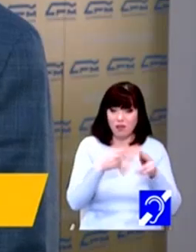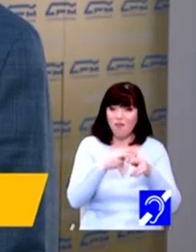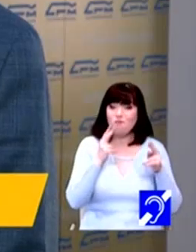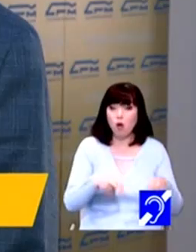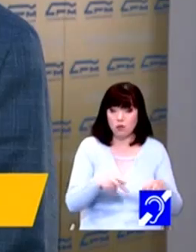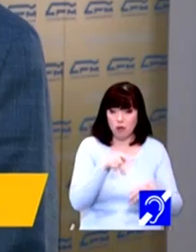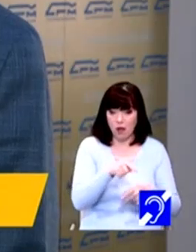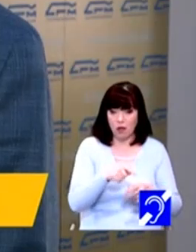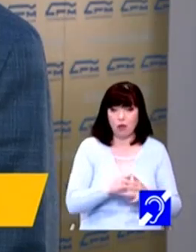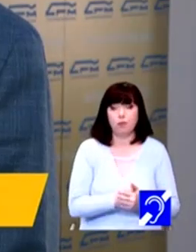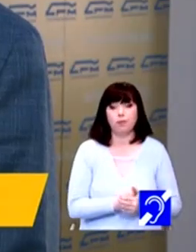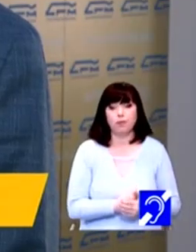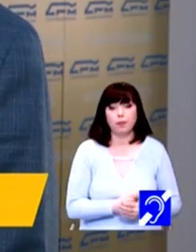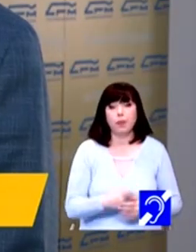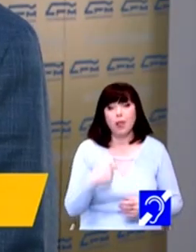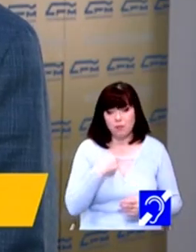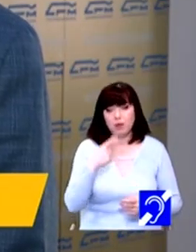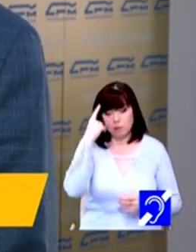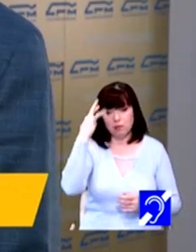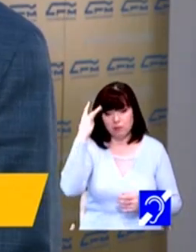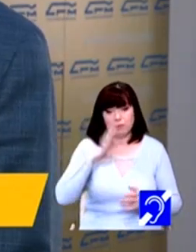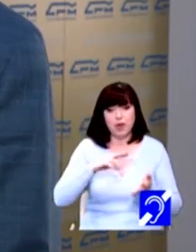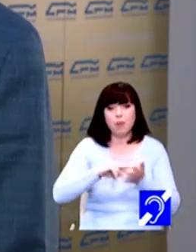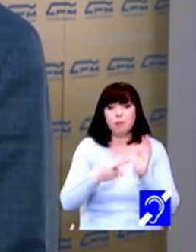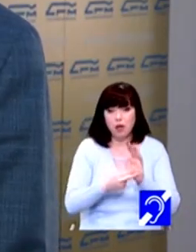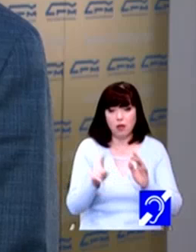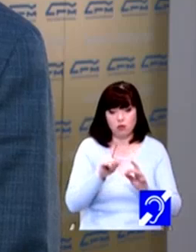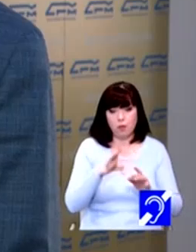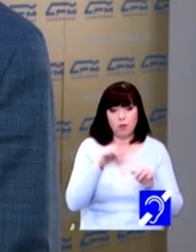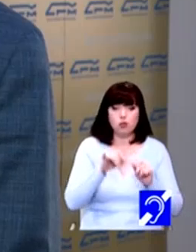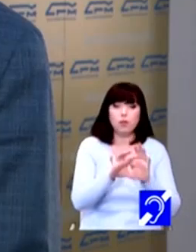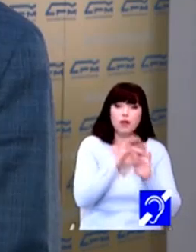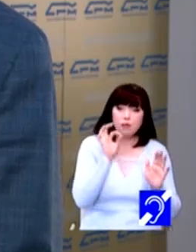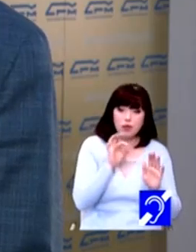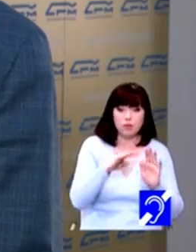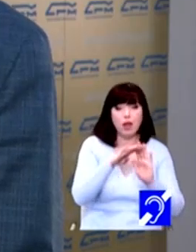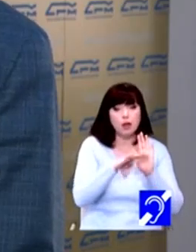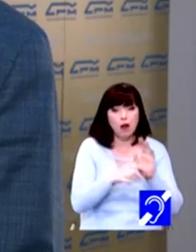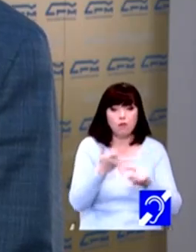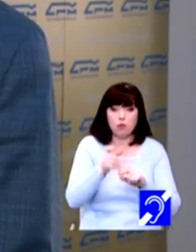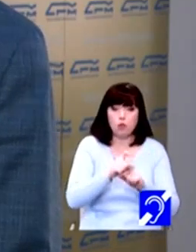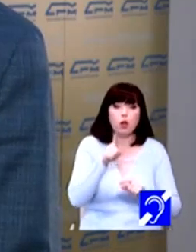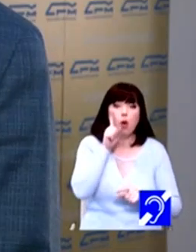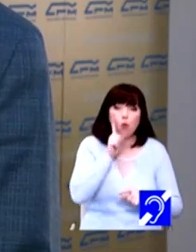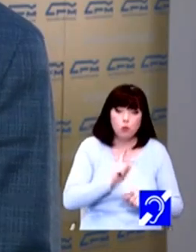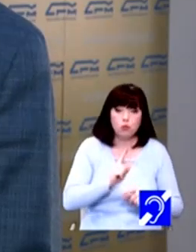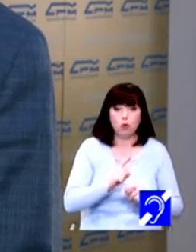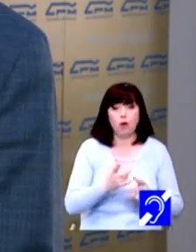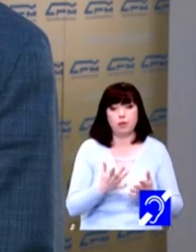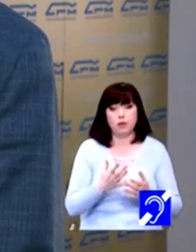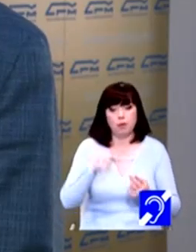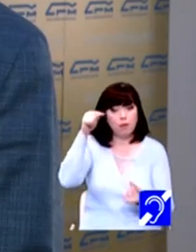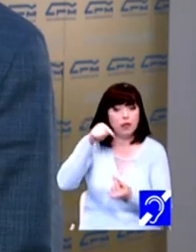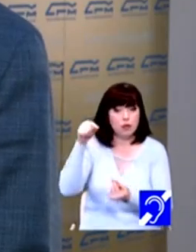Am avut un plan să lansăm a doua rută, astfel ca pasagerii să aibă de ales un grafic mai convenabil cerințelor lor, pentru